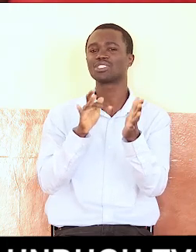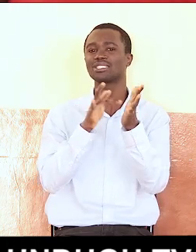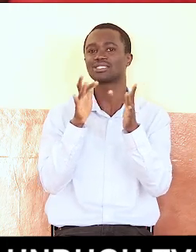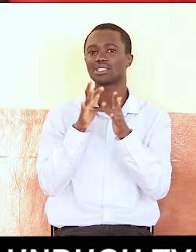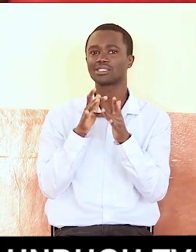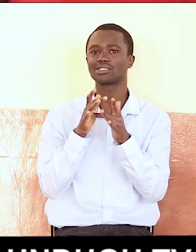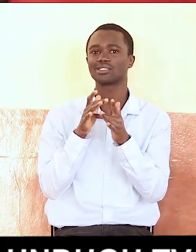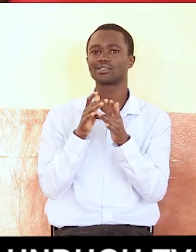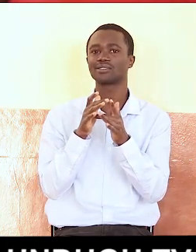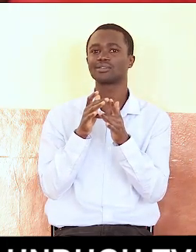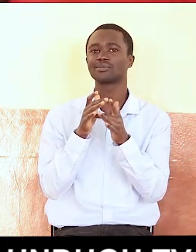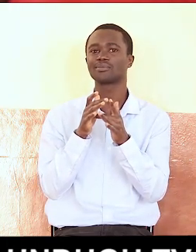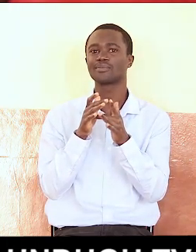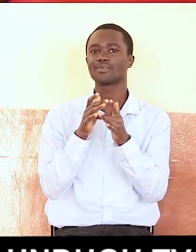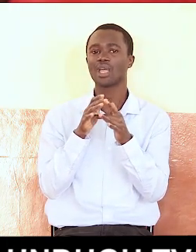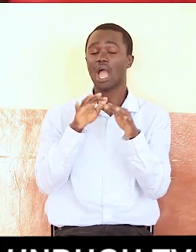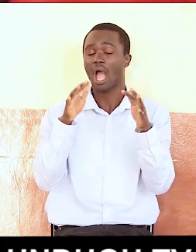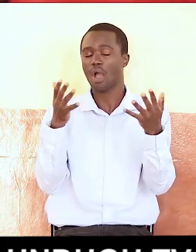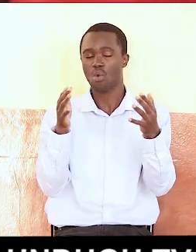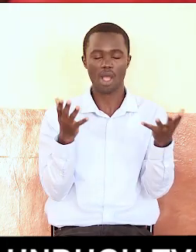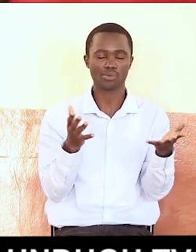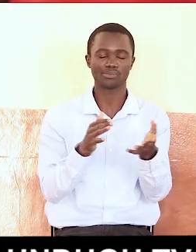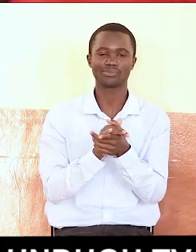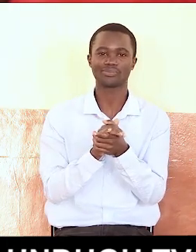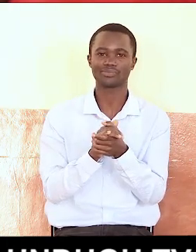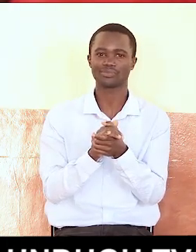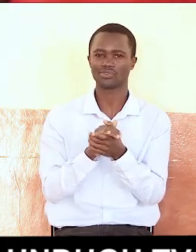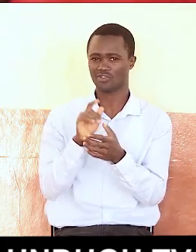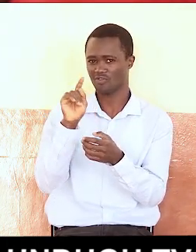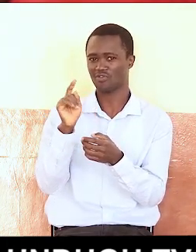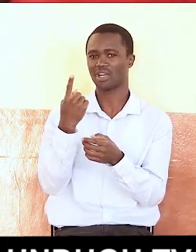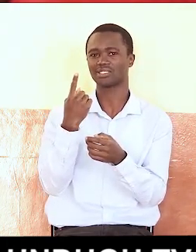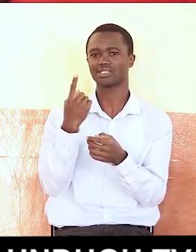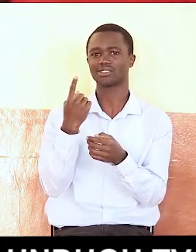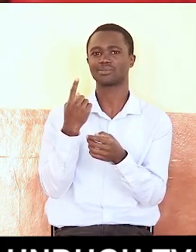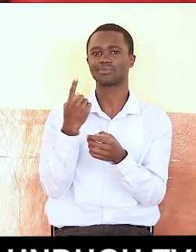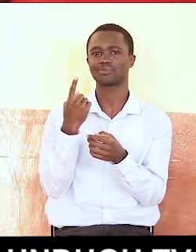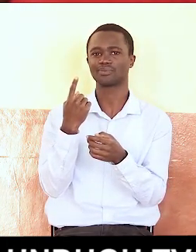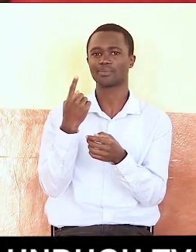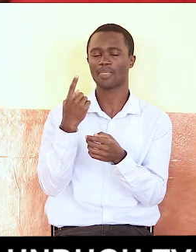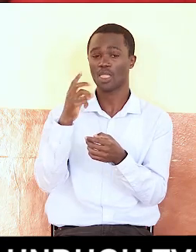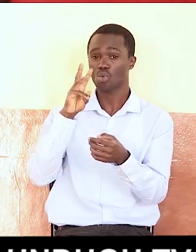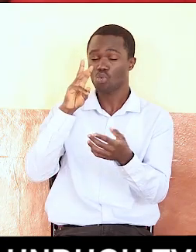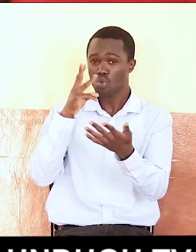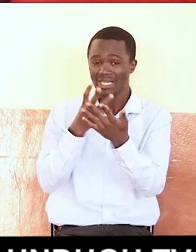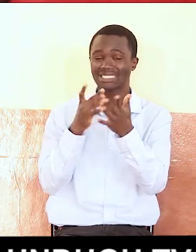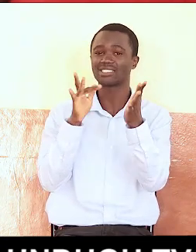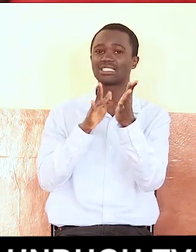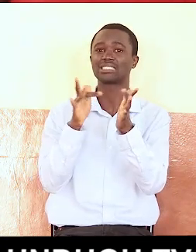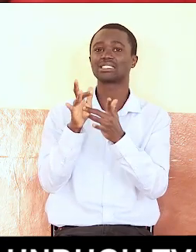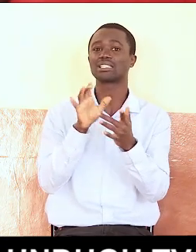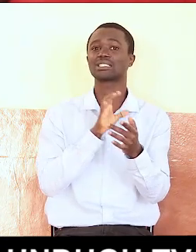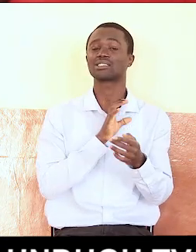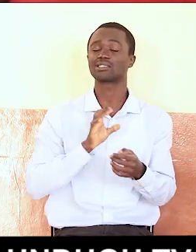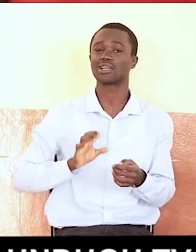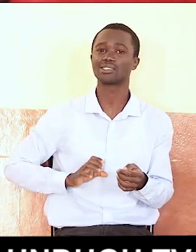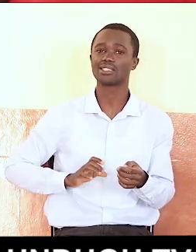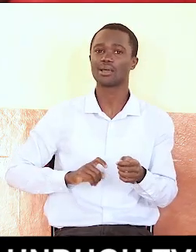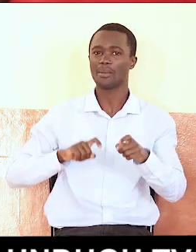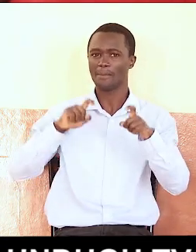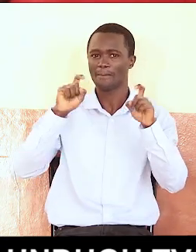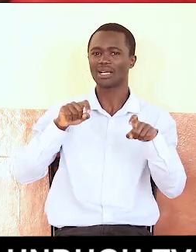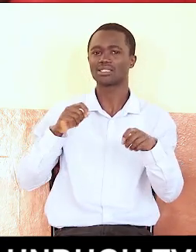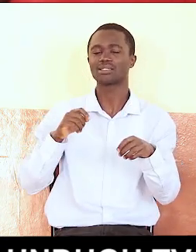Yesu wako namna gani. Kwanza ni lazima shahidi wa Yesu ni lazima